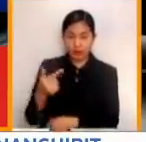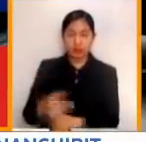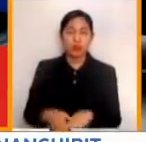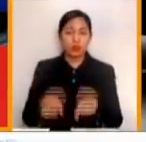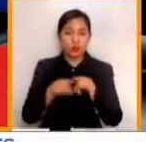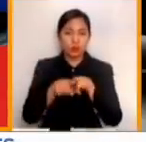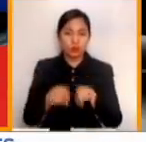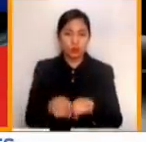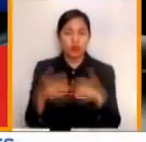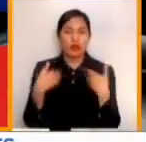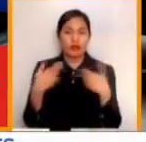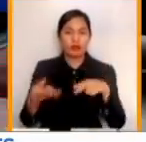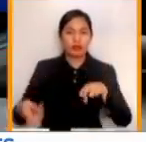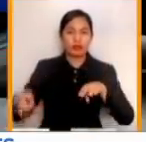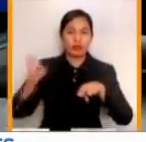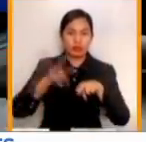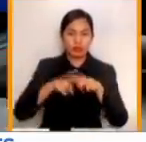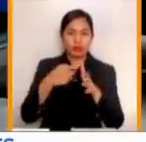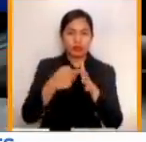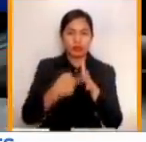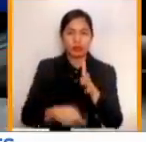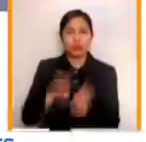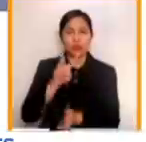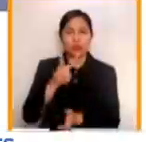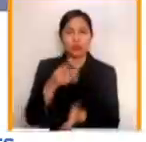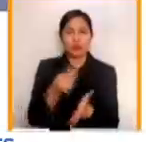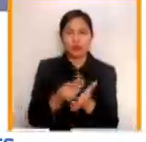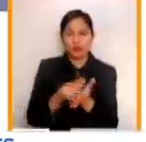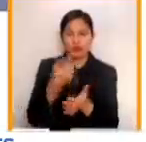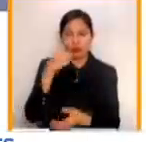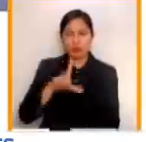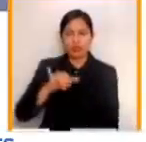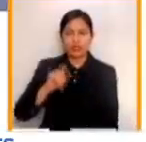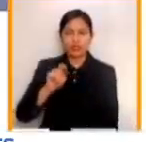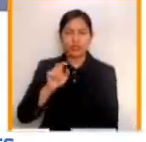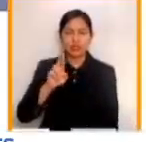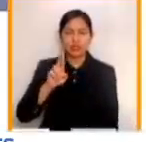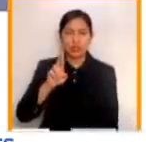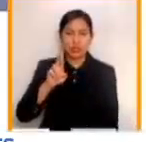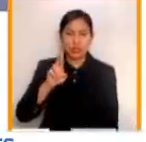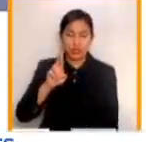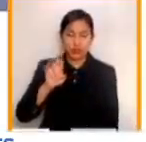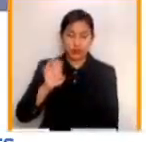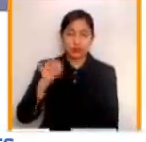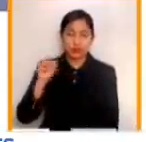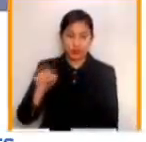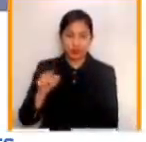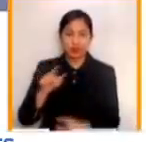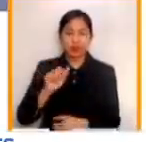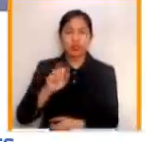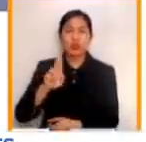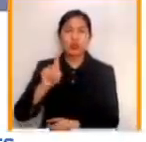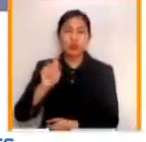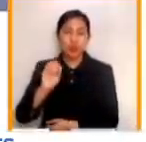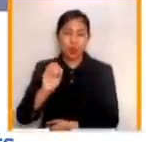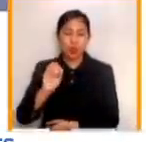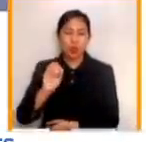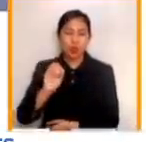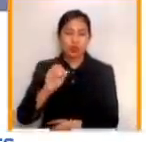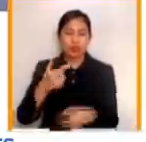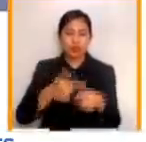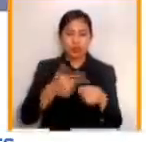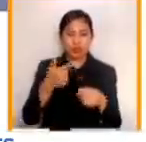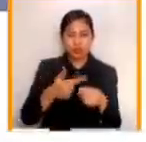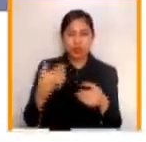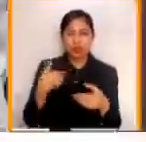ng mahigit 2 pesos kada litro sa auto LPG. Madaragdagan pa ito ng 1 peso and 90 centavos kada litro sa